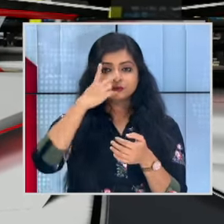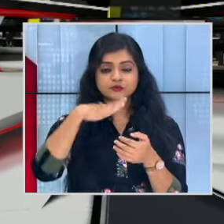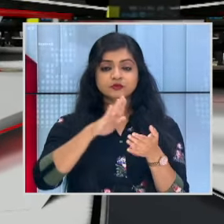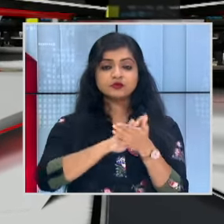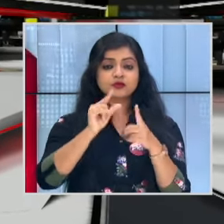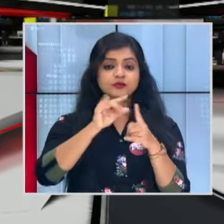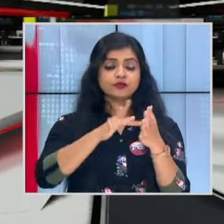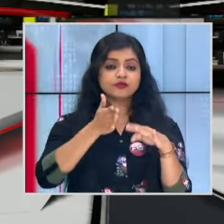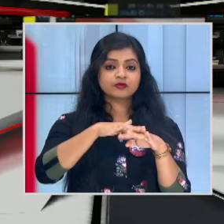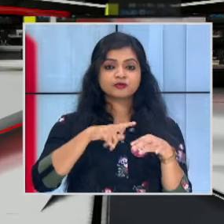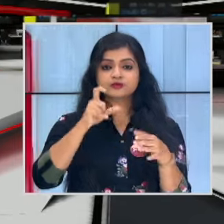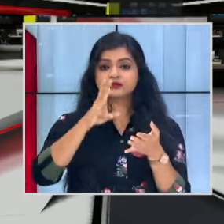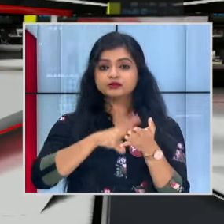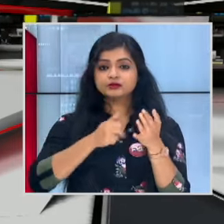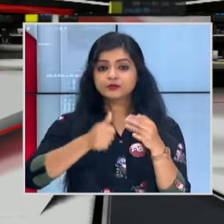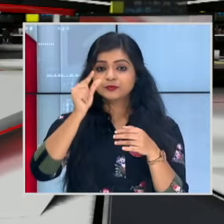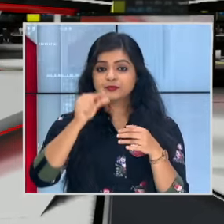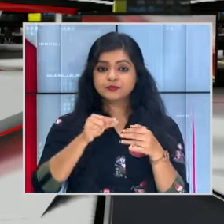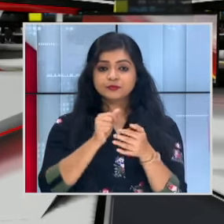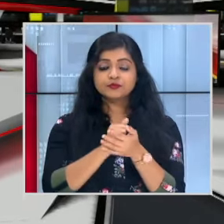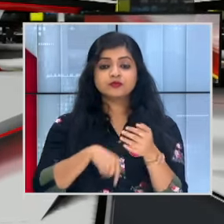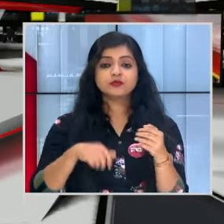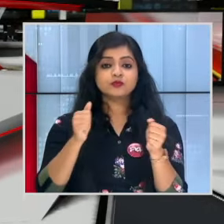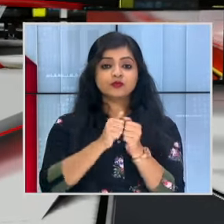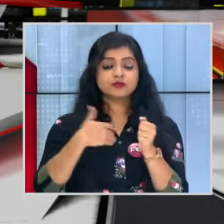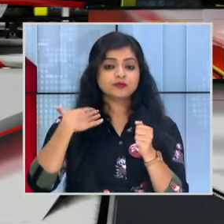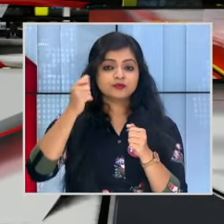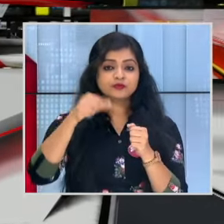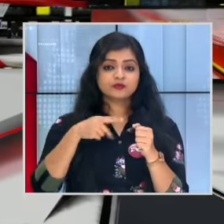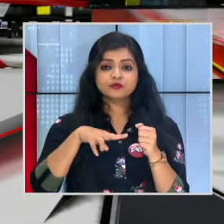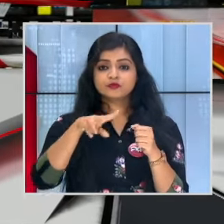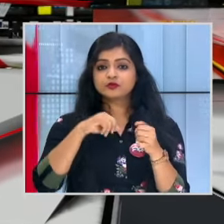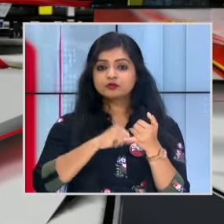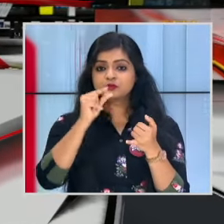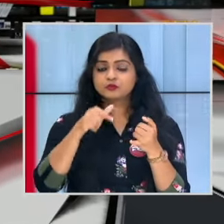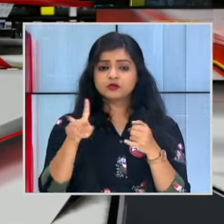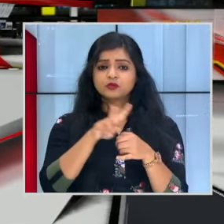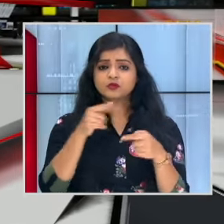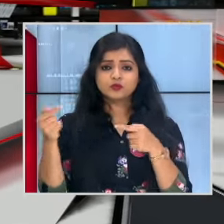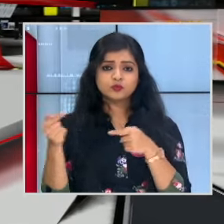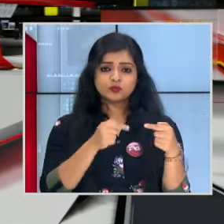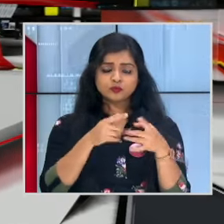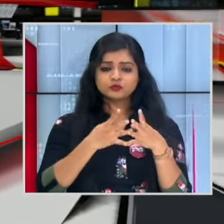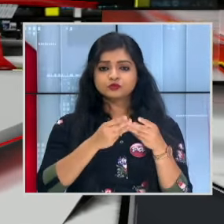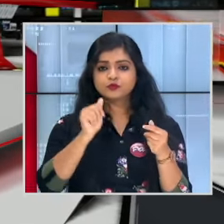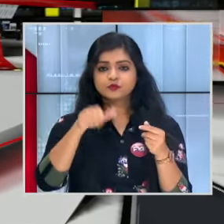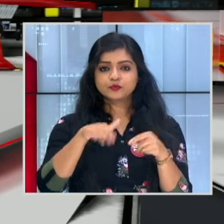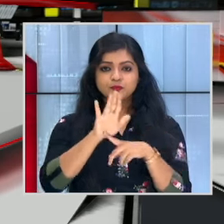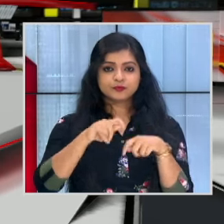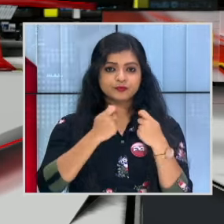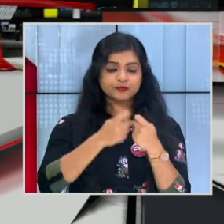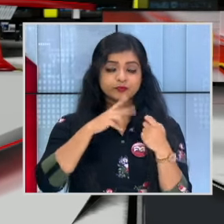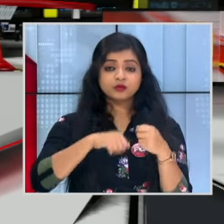ഹിമാചൽ പ്രദേശിൽ നിന്നാണ്. ഹിമാചൽ പ്രദേശിൽ മുഖ്യമന്ത്രി സുഖ്വീന്ദർ സിംഗ് സുഖുവും മന്ത്രി വിക്രമാദിത്യ സിംഗും തമ്മിലുള്ള തർക്കം പരിഹരിച്ചുവെന്ന് കോൺഗ്രസ്.